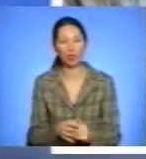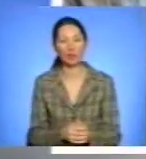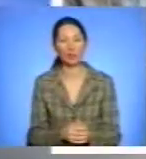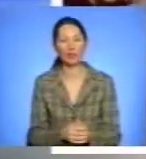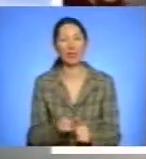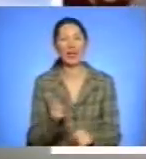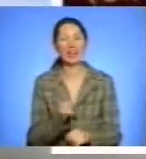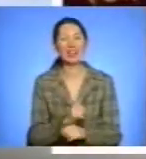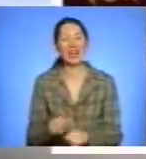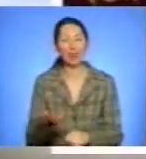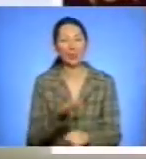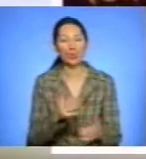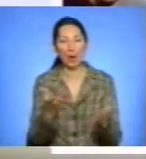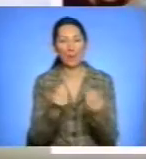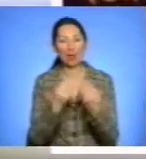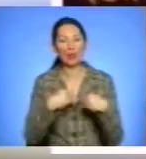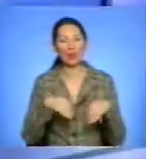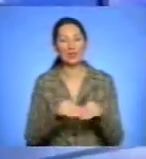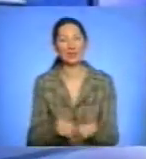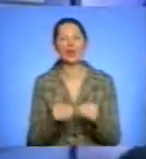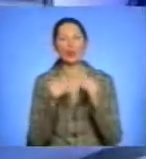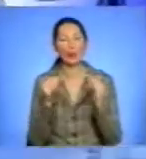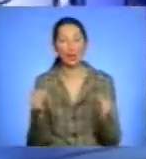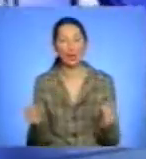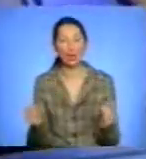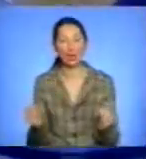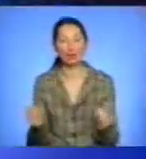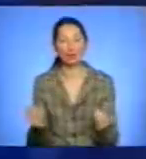На Тернопільщині прийомних сімей побільшає.